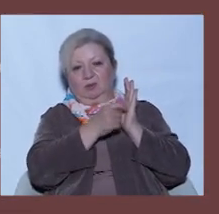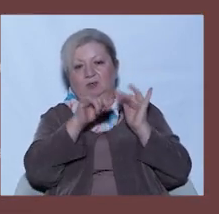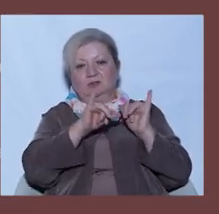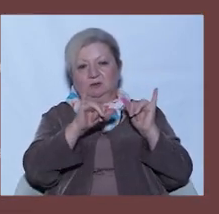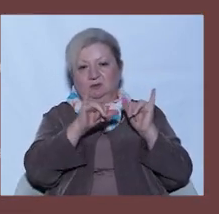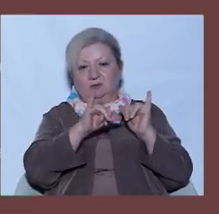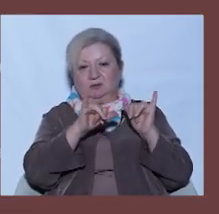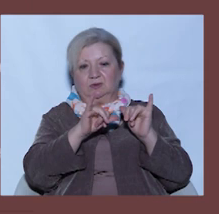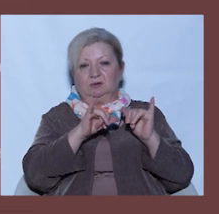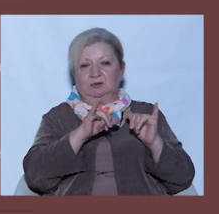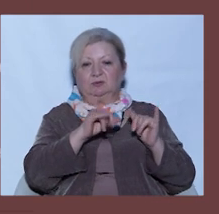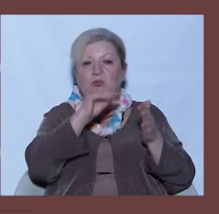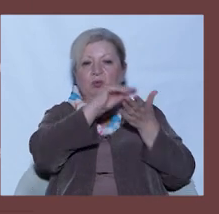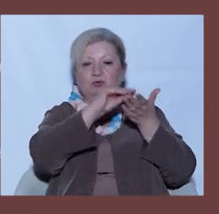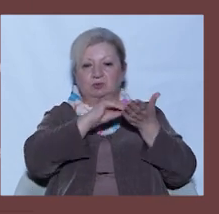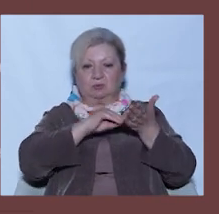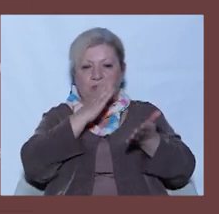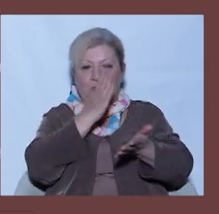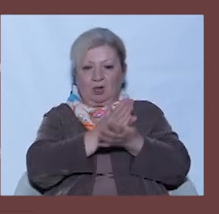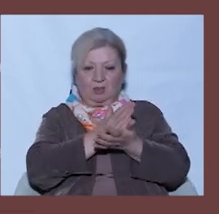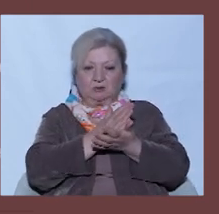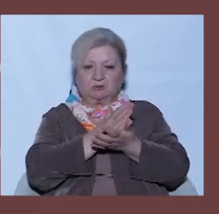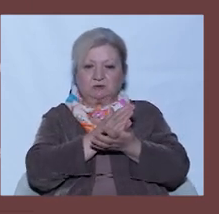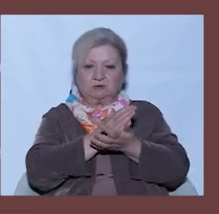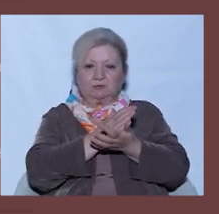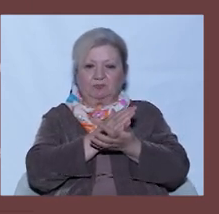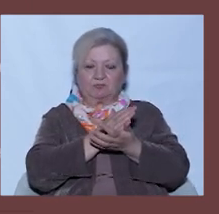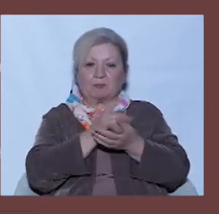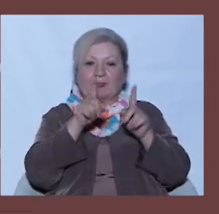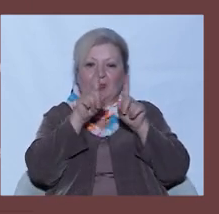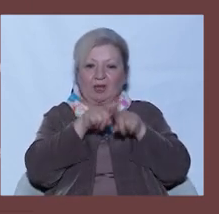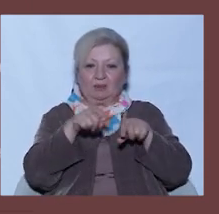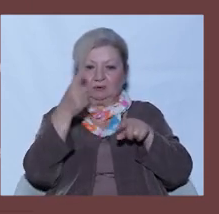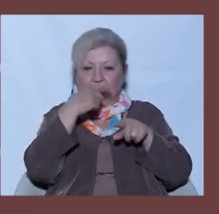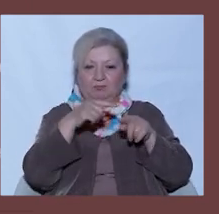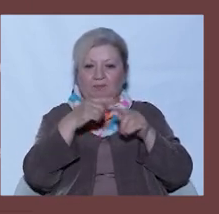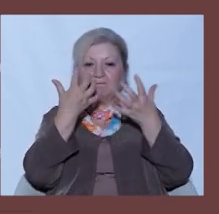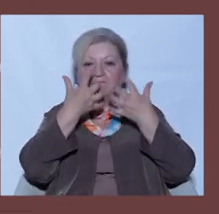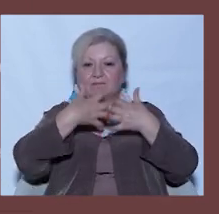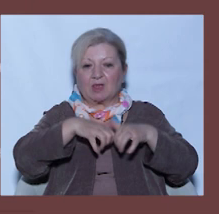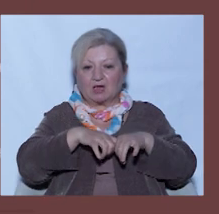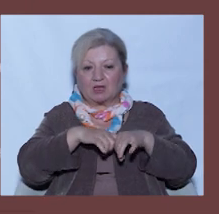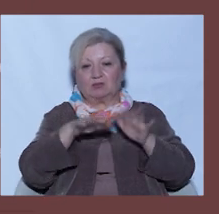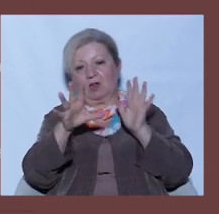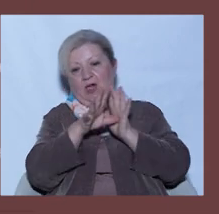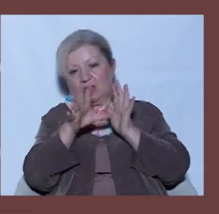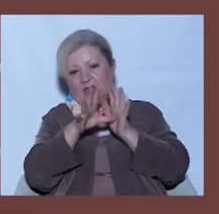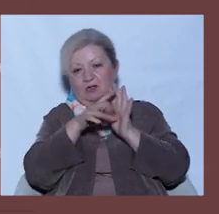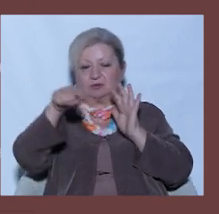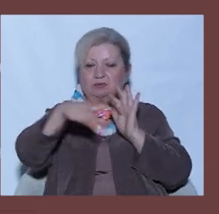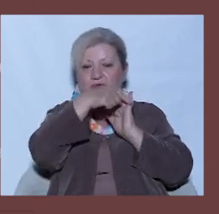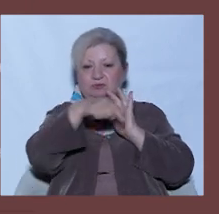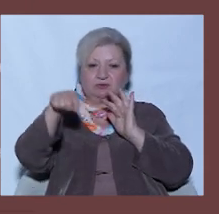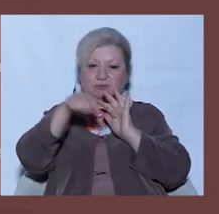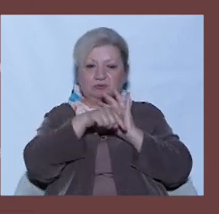სადაც მოცემული არის ანალოგია მექანიკურ და ელექტრულ რხევებს შორის.